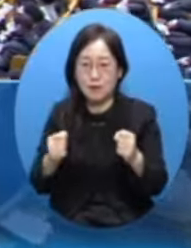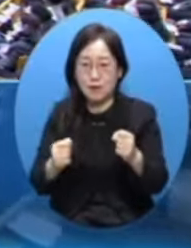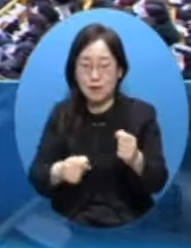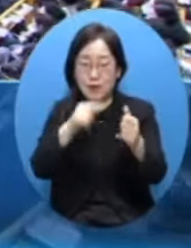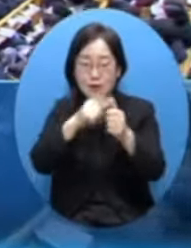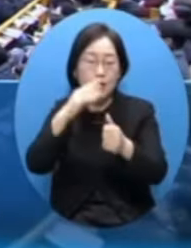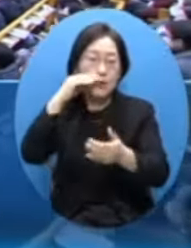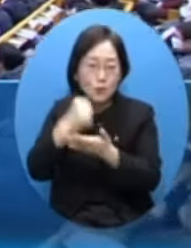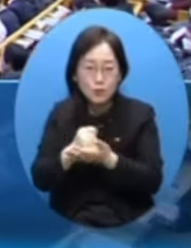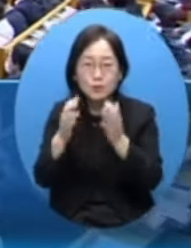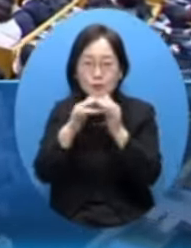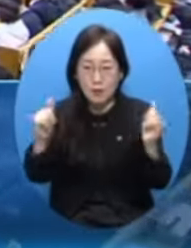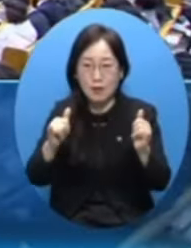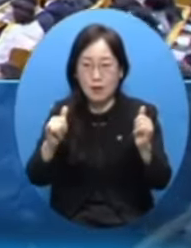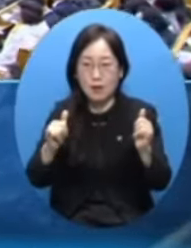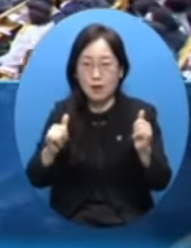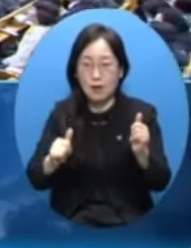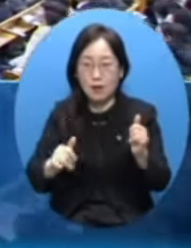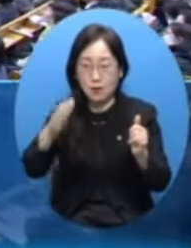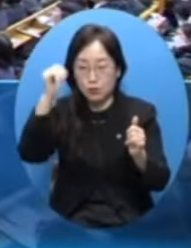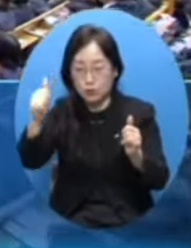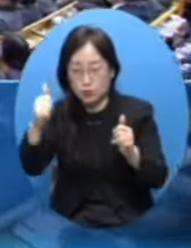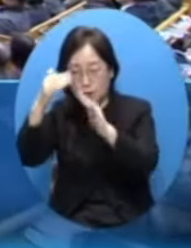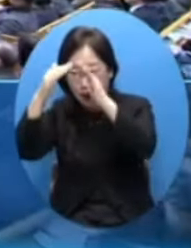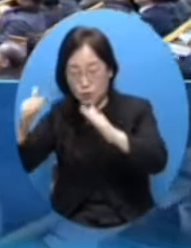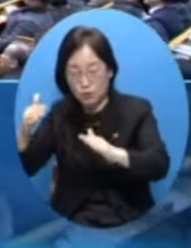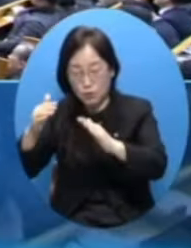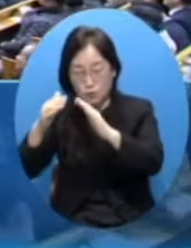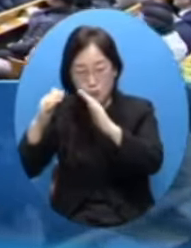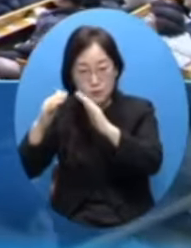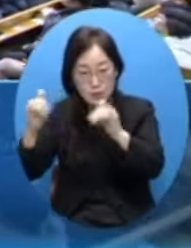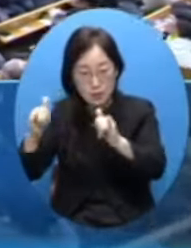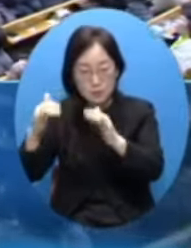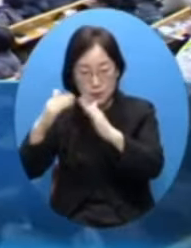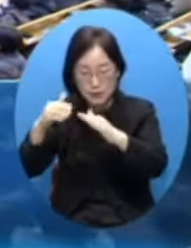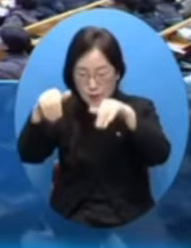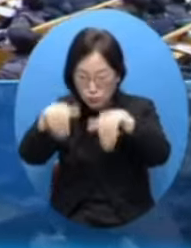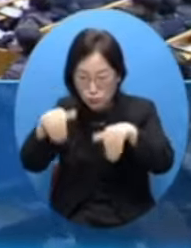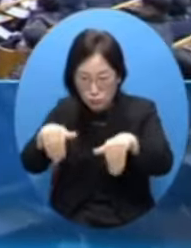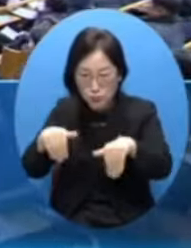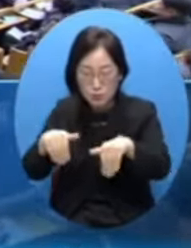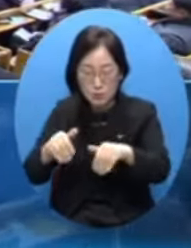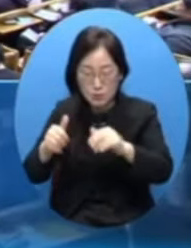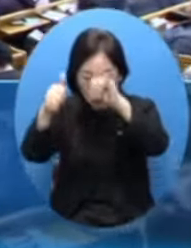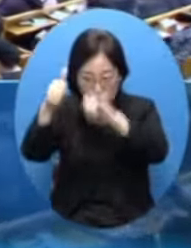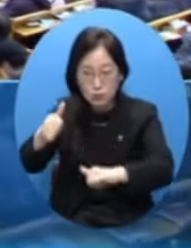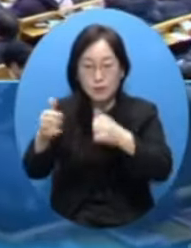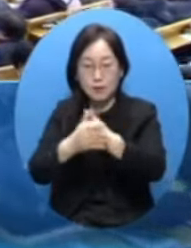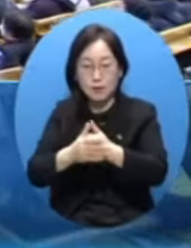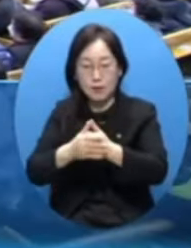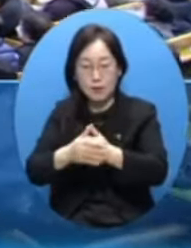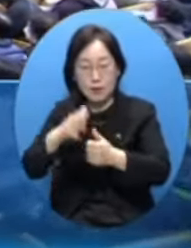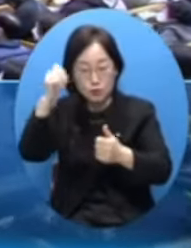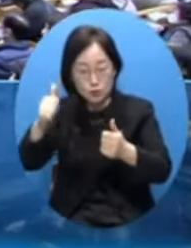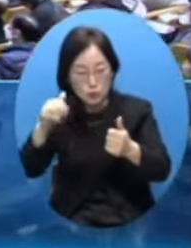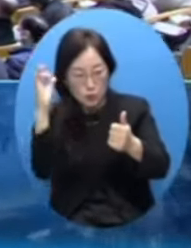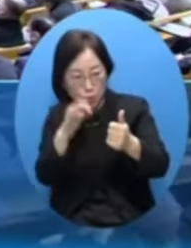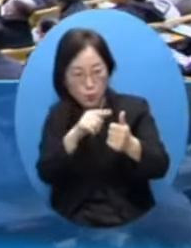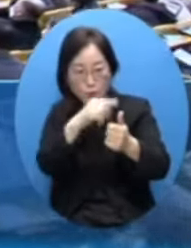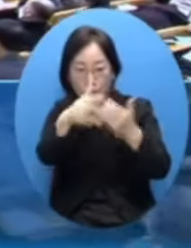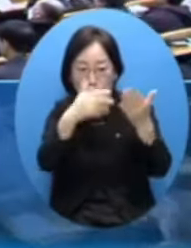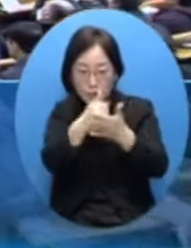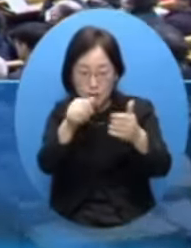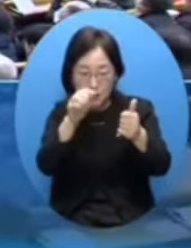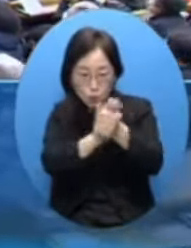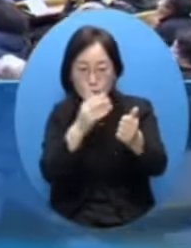그가 형통한 자가 되어 그의 주인 애굽 사람의 집에 있으니, 그의 주인이 야훼께서 그와 함께 하심을 보며 또 야훼께서